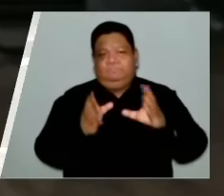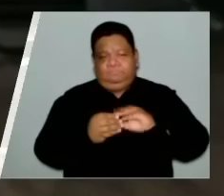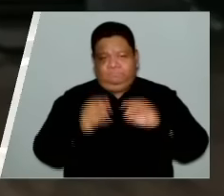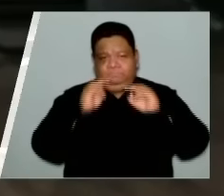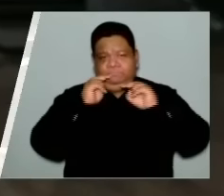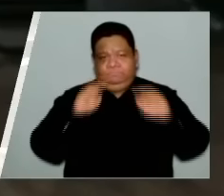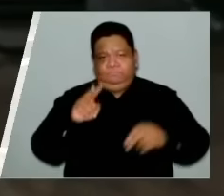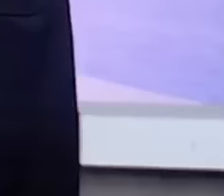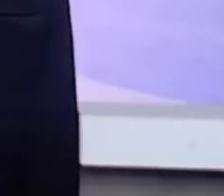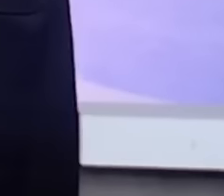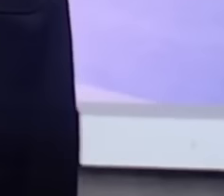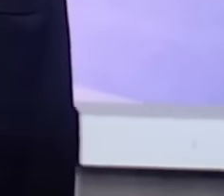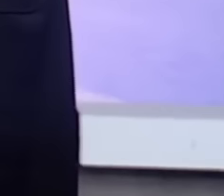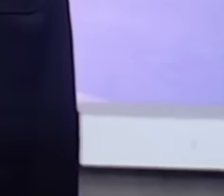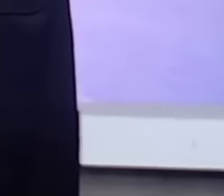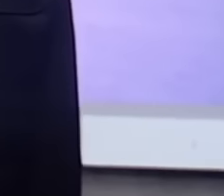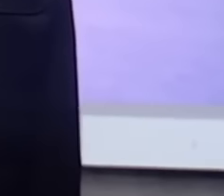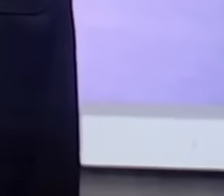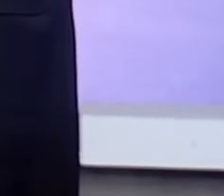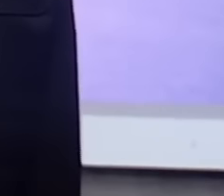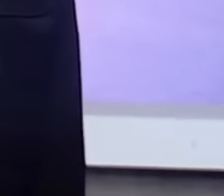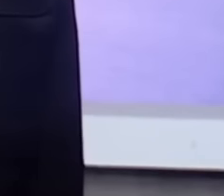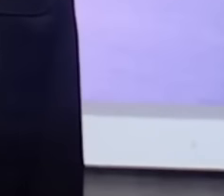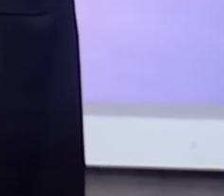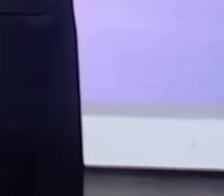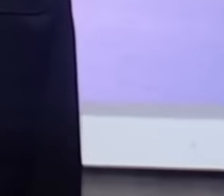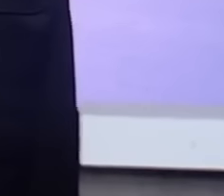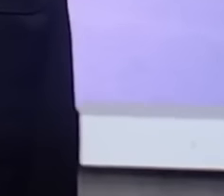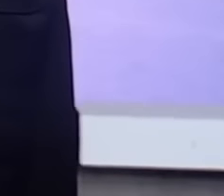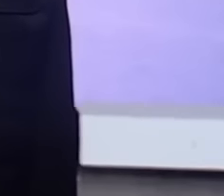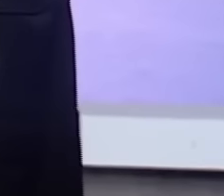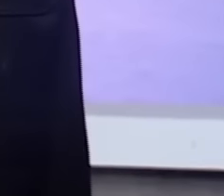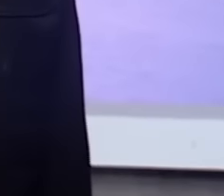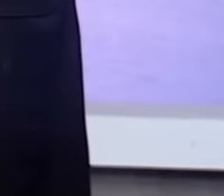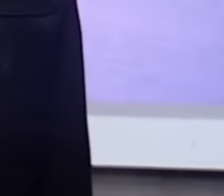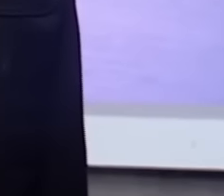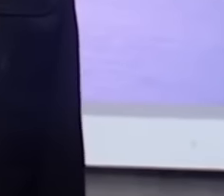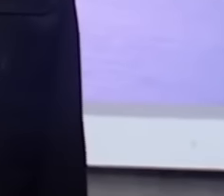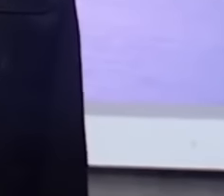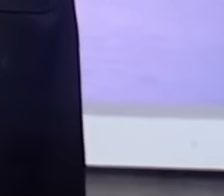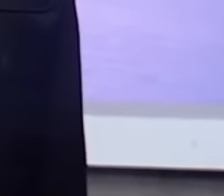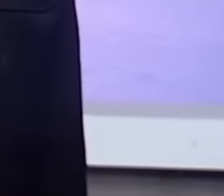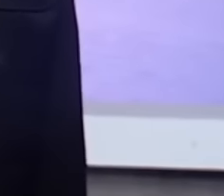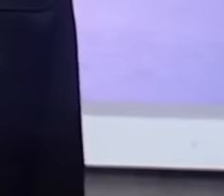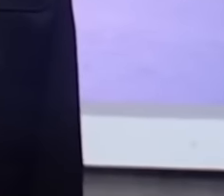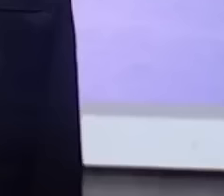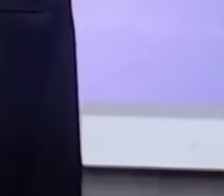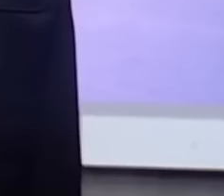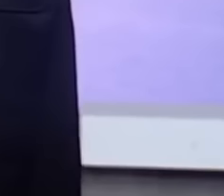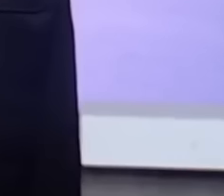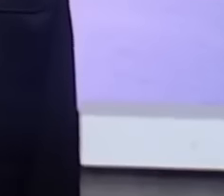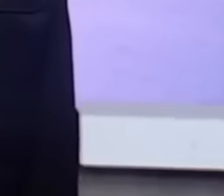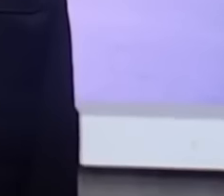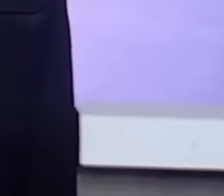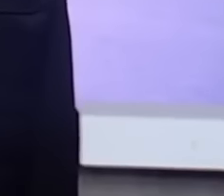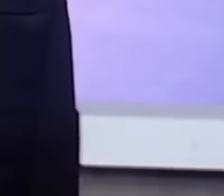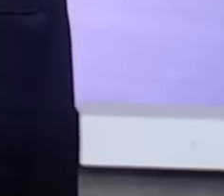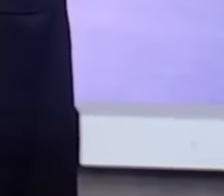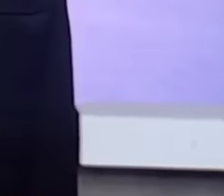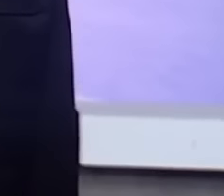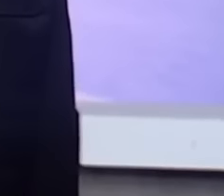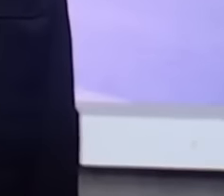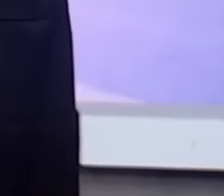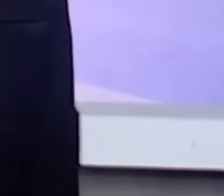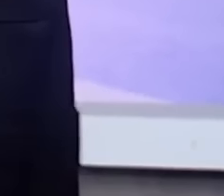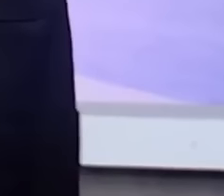saksi. Mga kapuso, sama-sama tayo maging saksi. Mag-subscribe sa GMA Integrated News sa YouTube